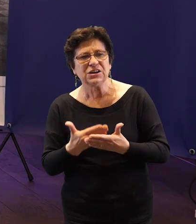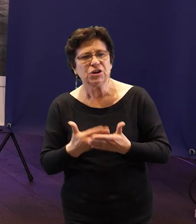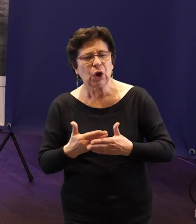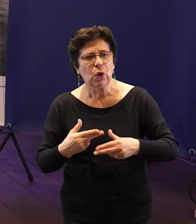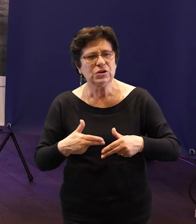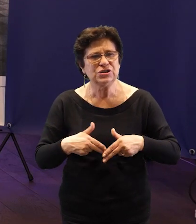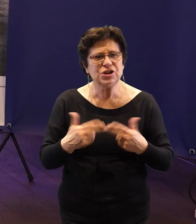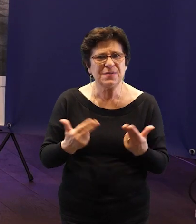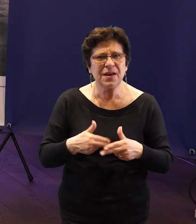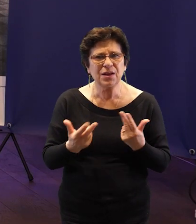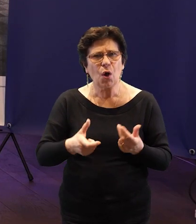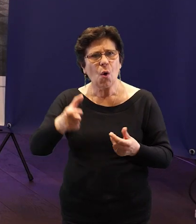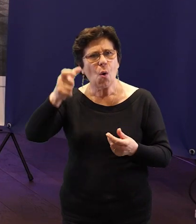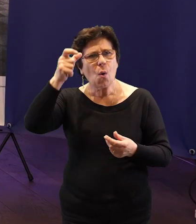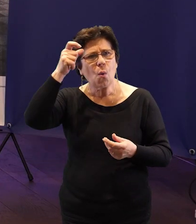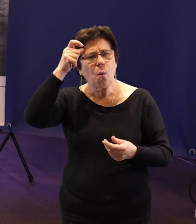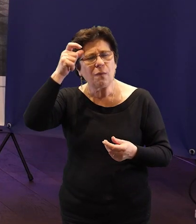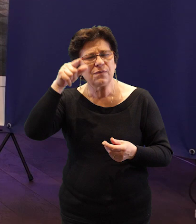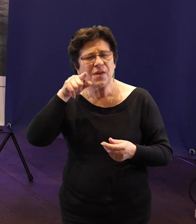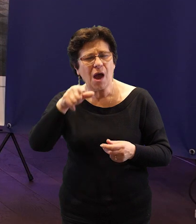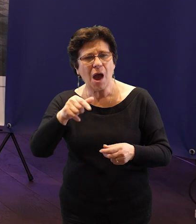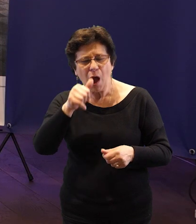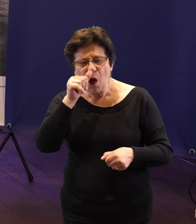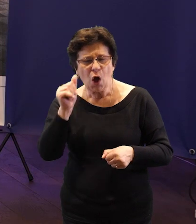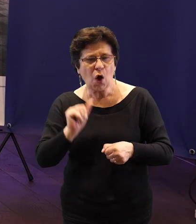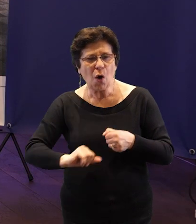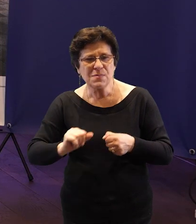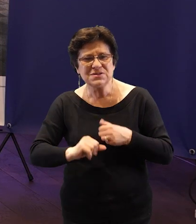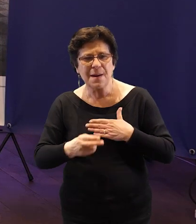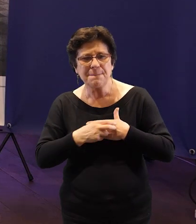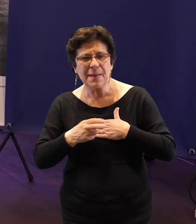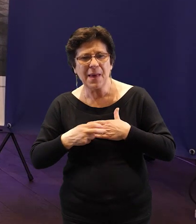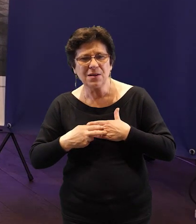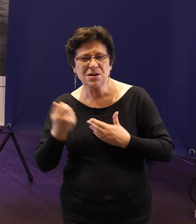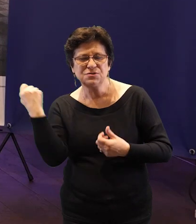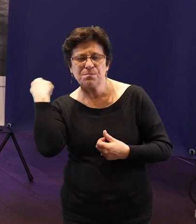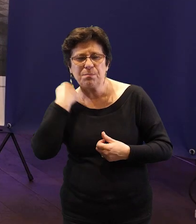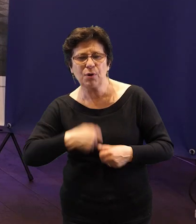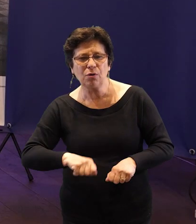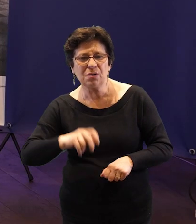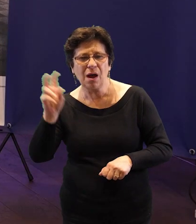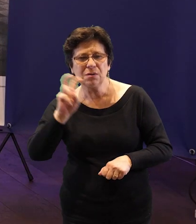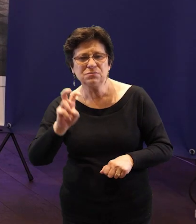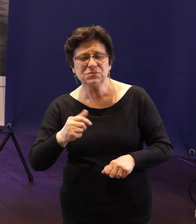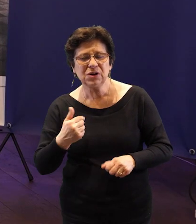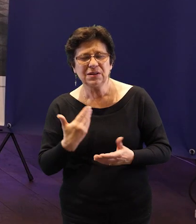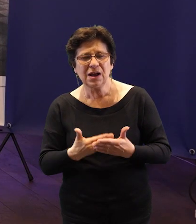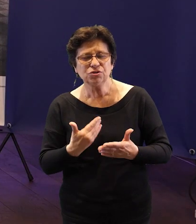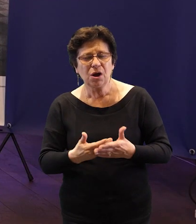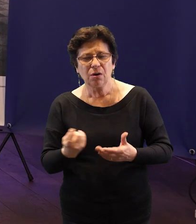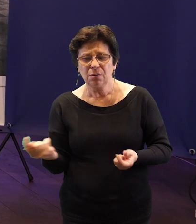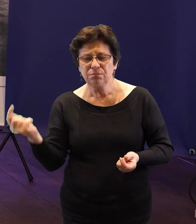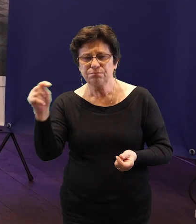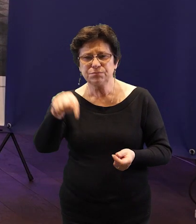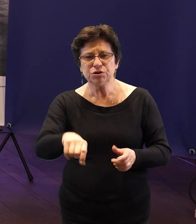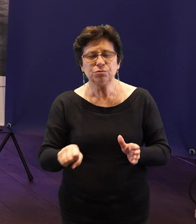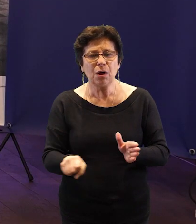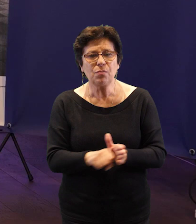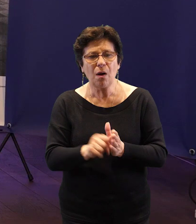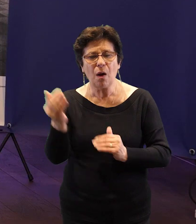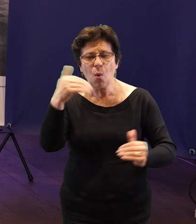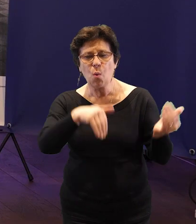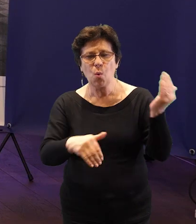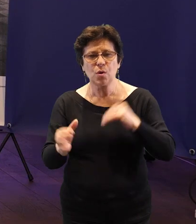dziennikarze i Główna Komisja Badania Zbrodni Hitlerowskich w 1964 roku zawitała w Góry Sowie. Dlaczego w naszej